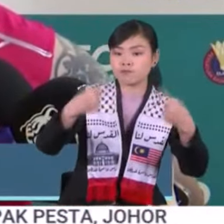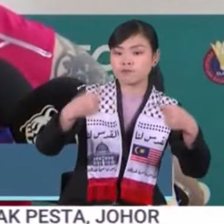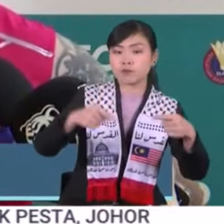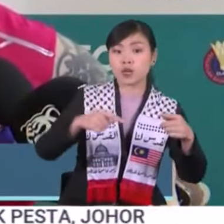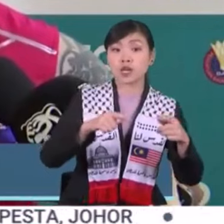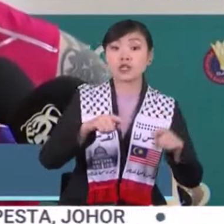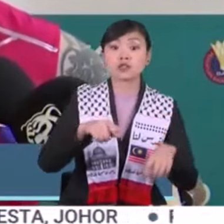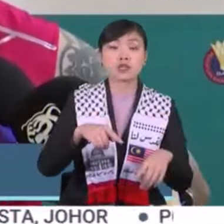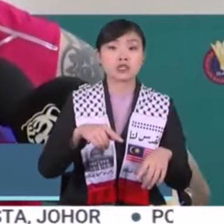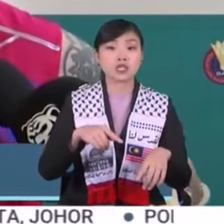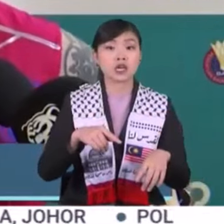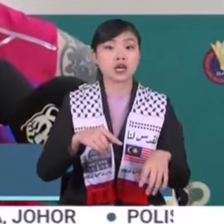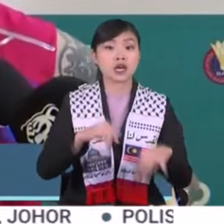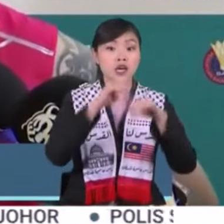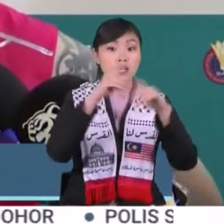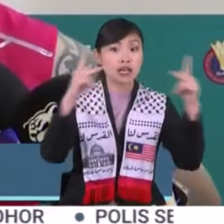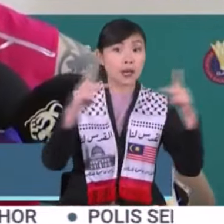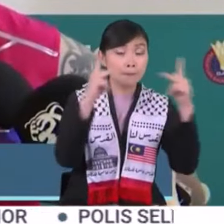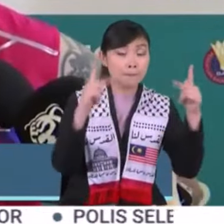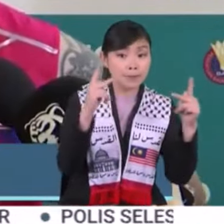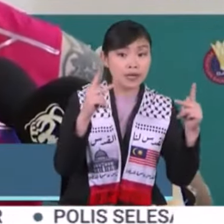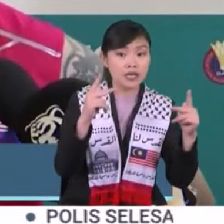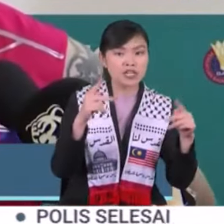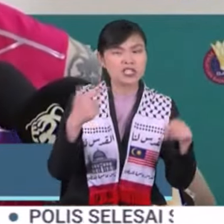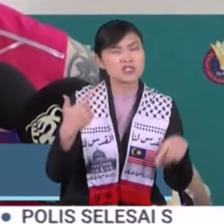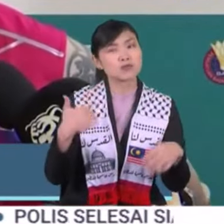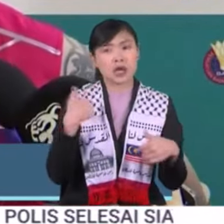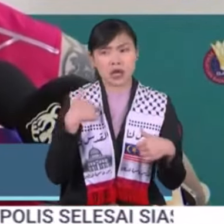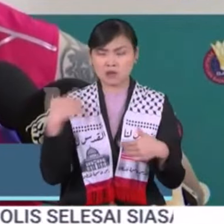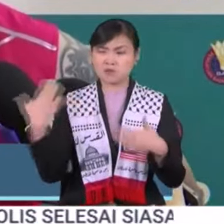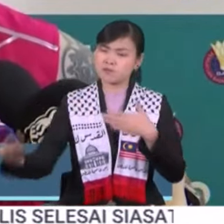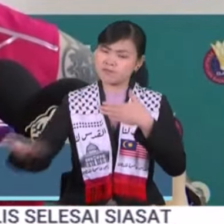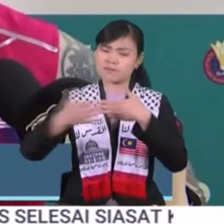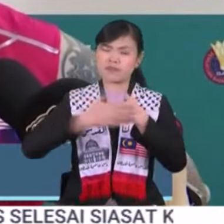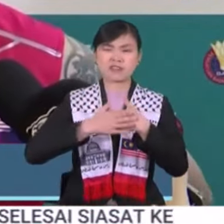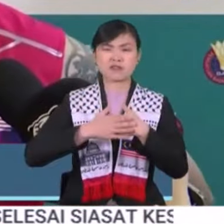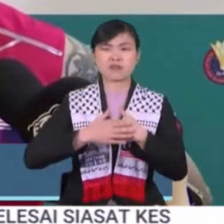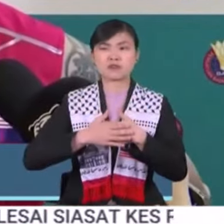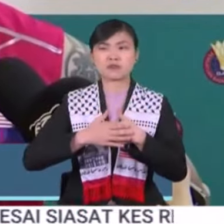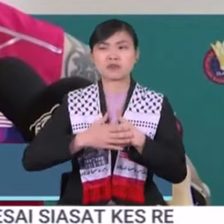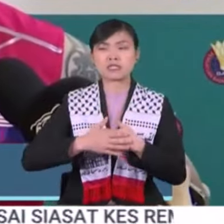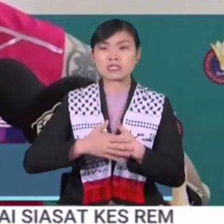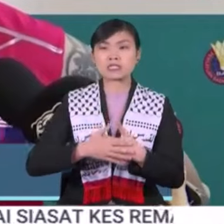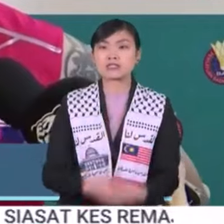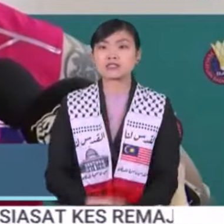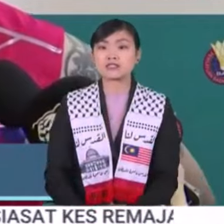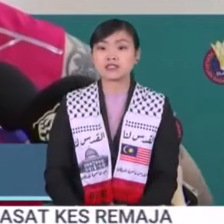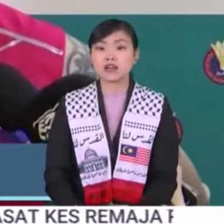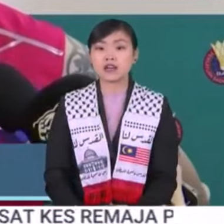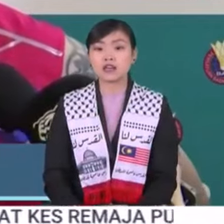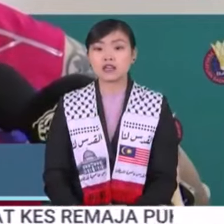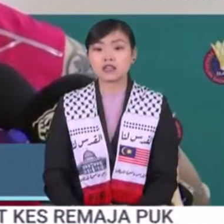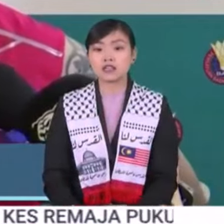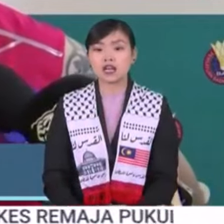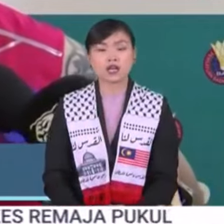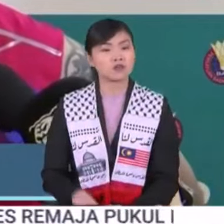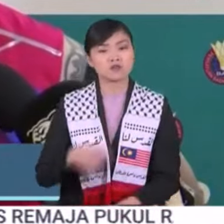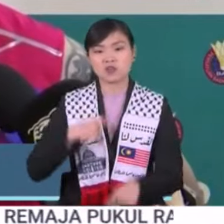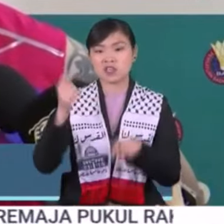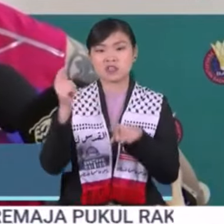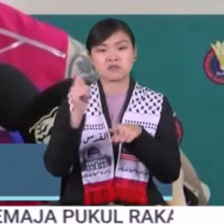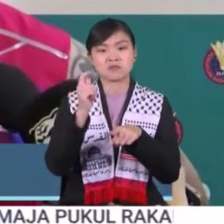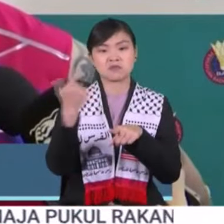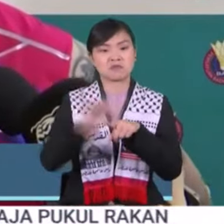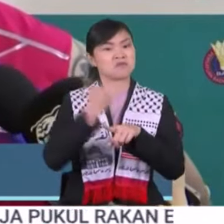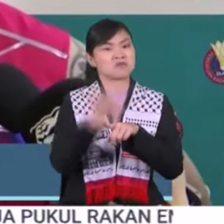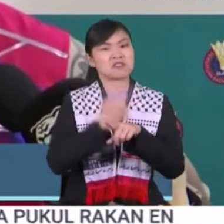After that, yeah, because I just came back with the injury. Yeah, I don't train seriously, I think. Yeah. Not seriously, and